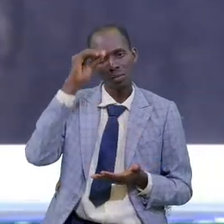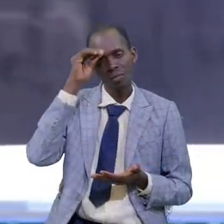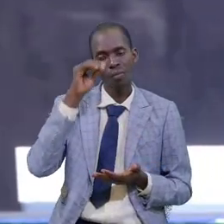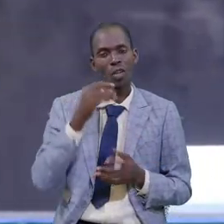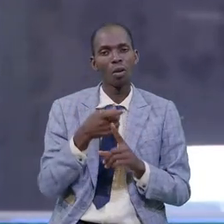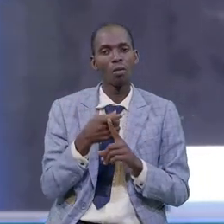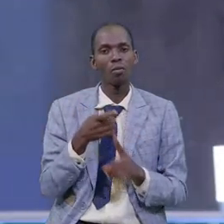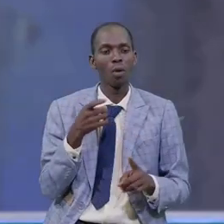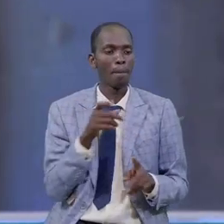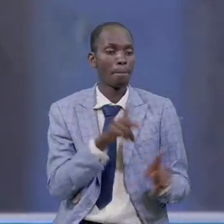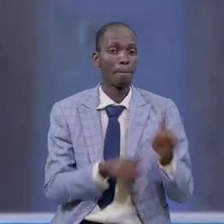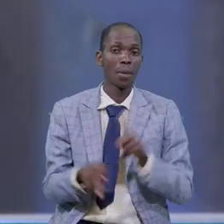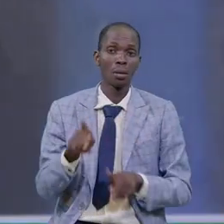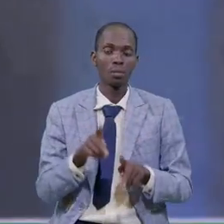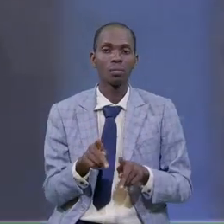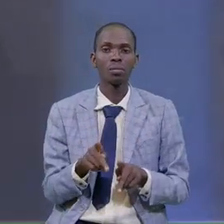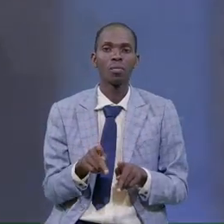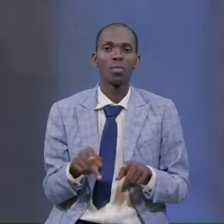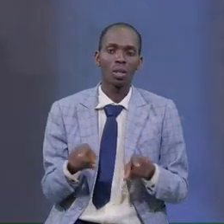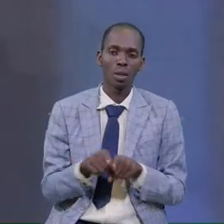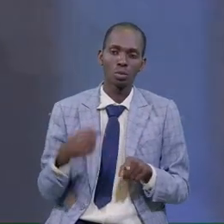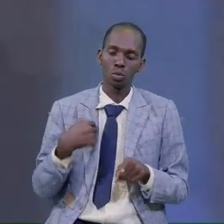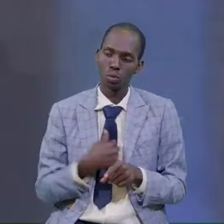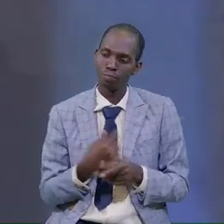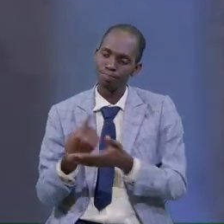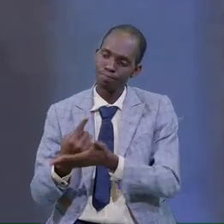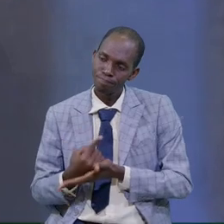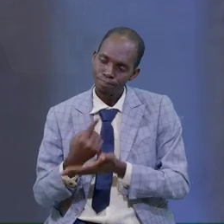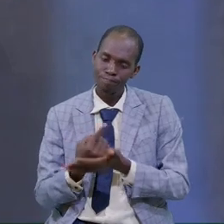des gens, comme nous discutons,